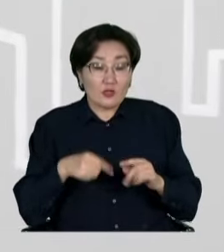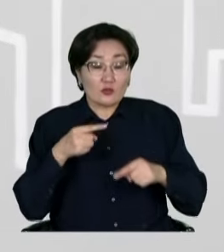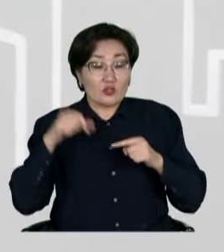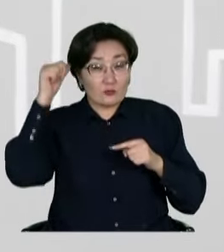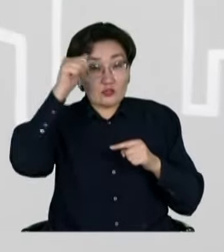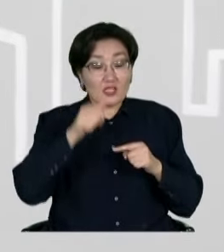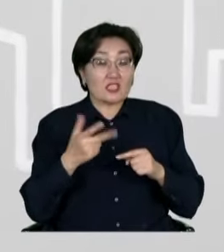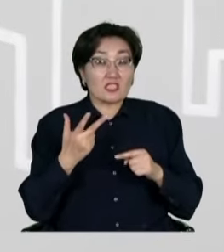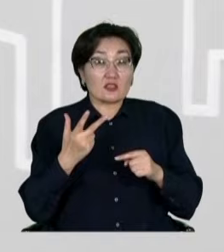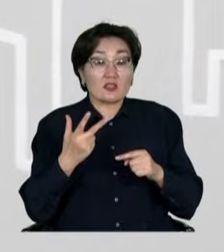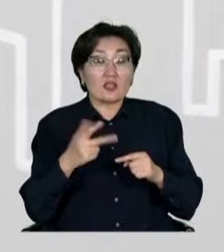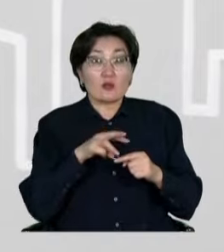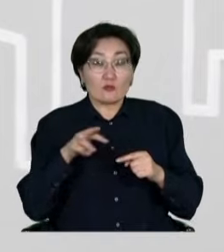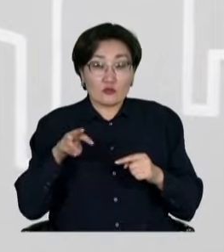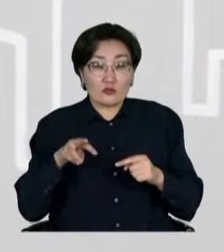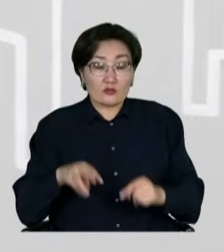году